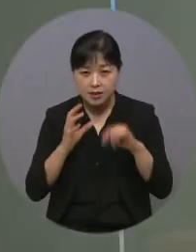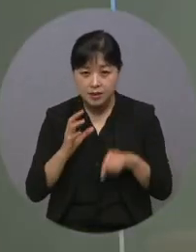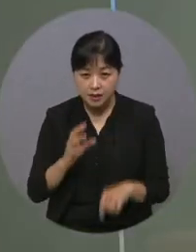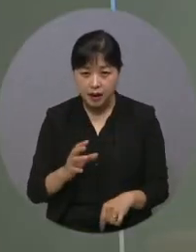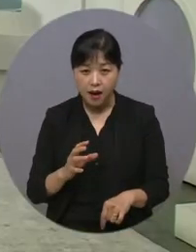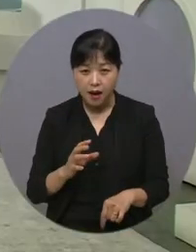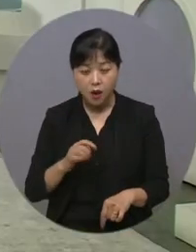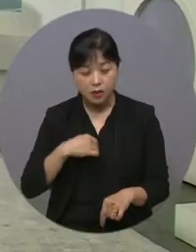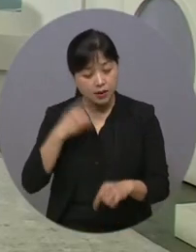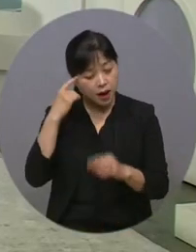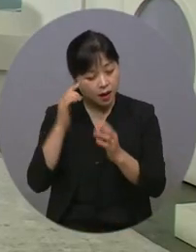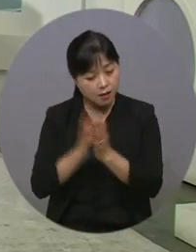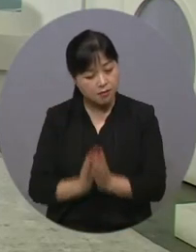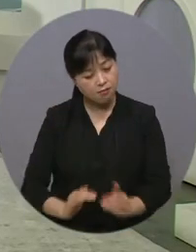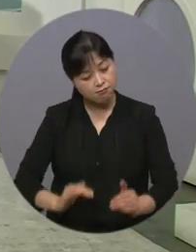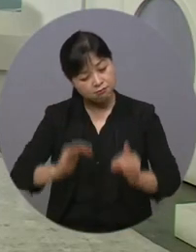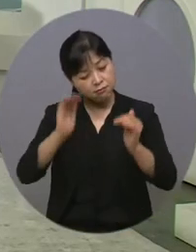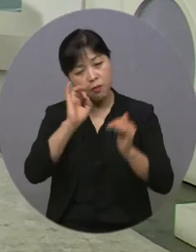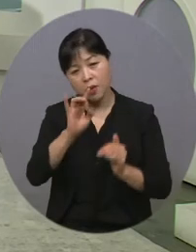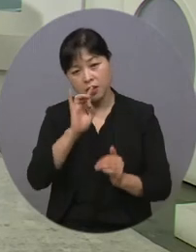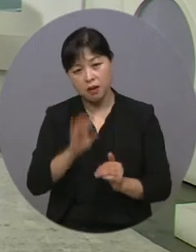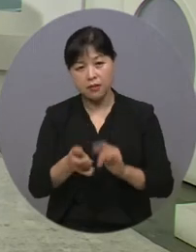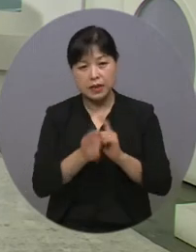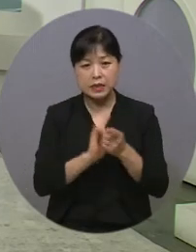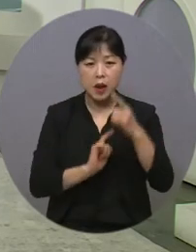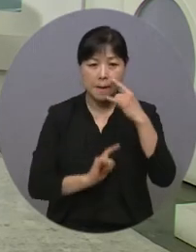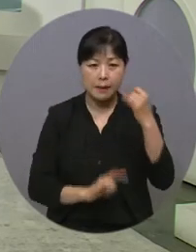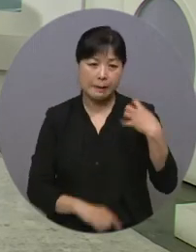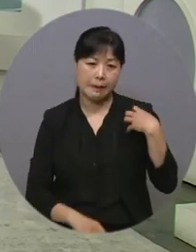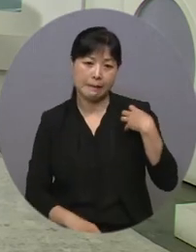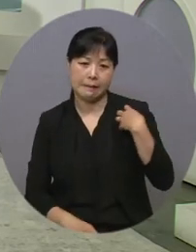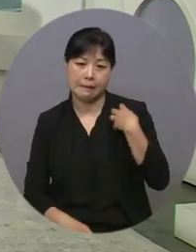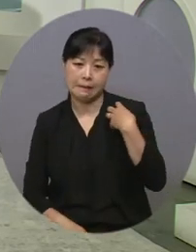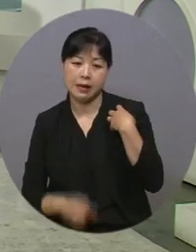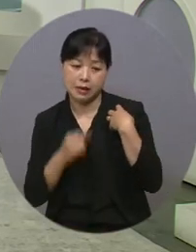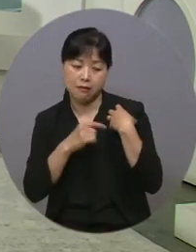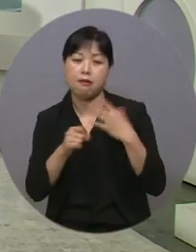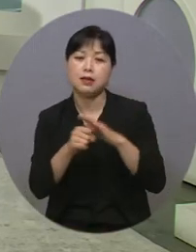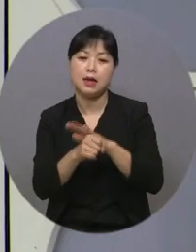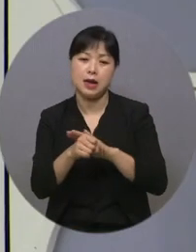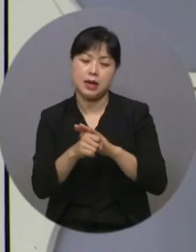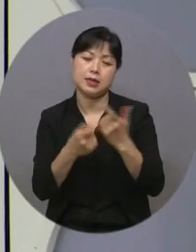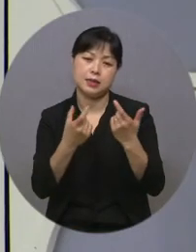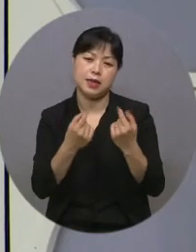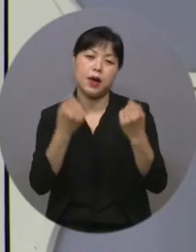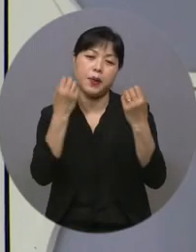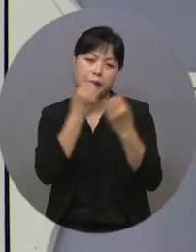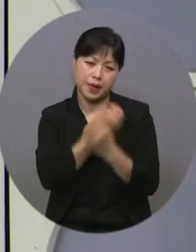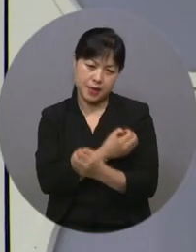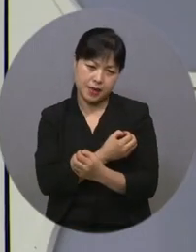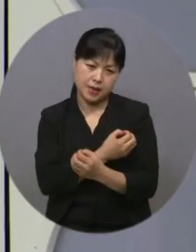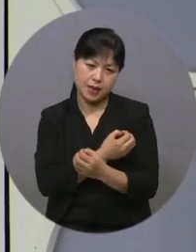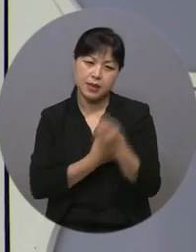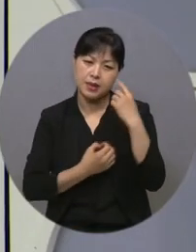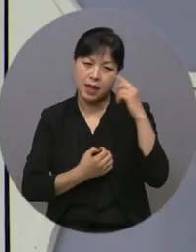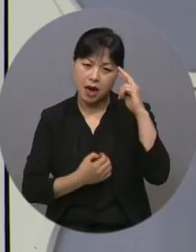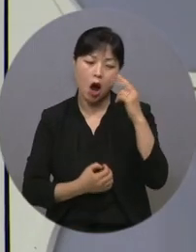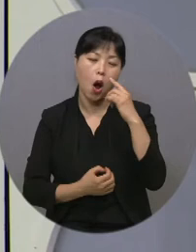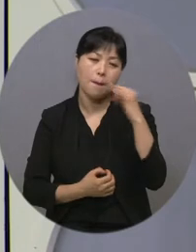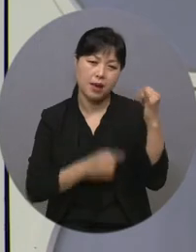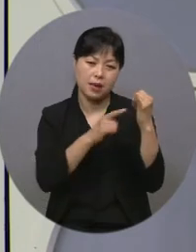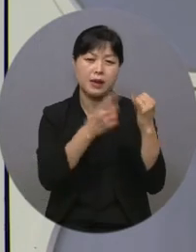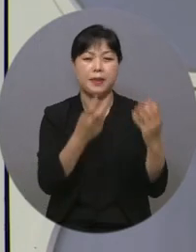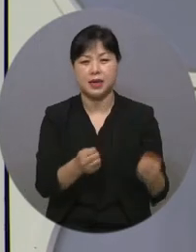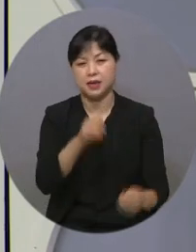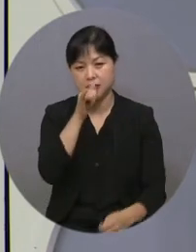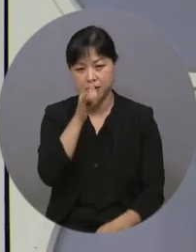둘째치고 엄마가 대신 해주면 마치 그것이 사랑인 양 생각하는, 착각하는 엄마들이 너무